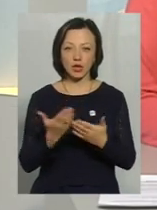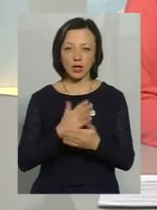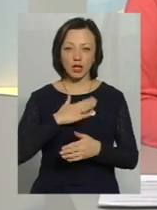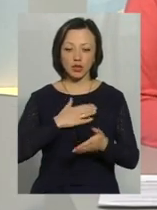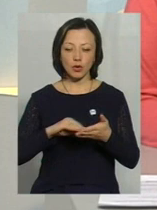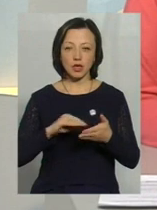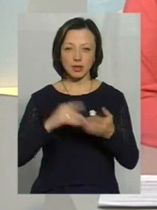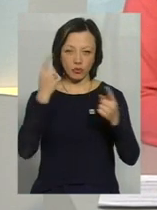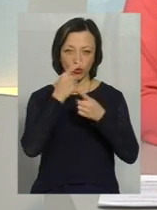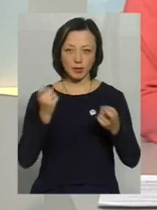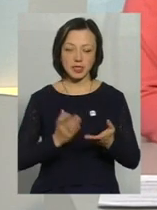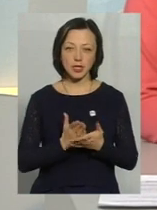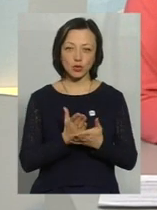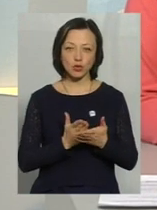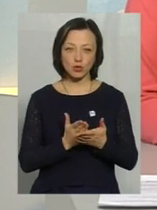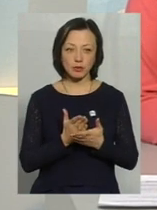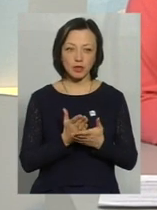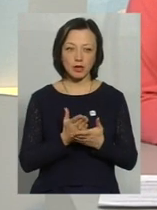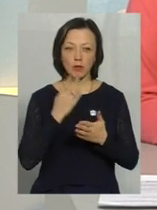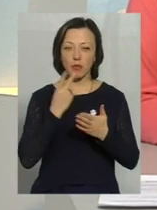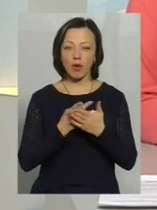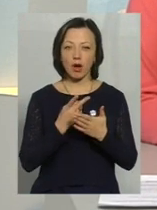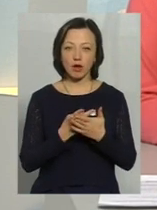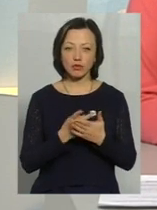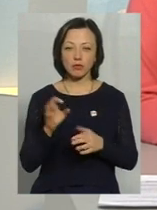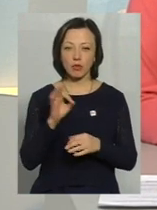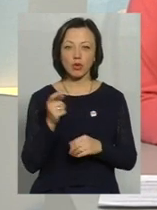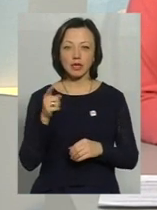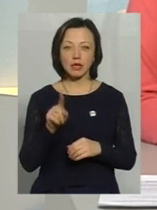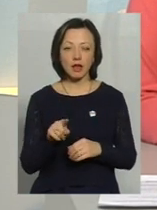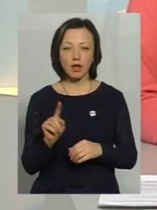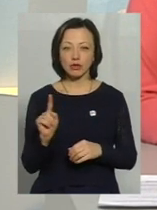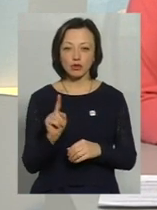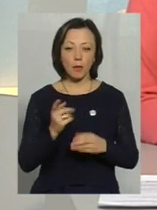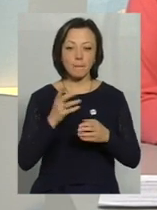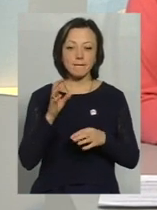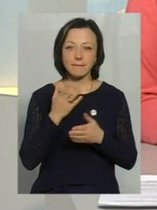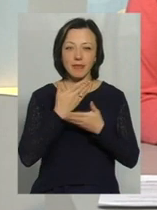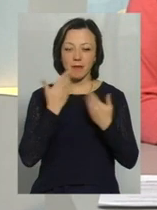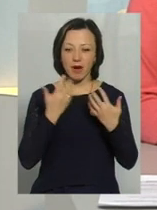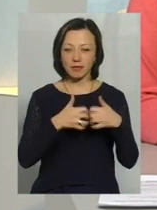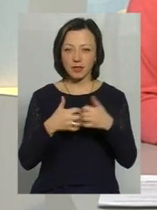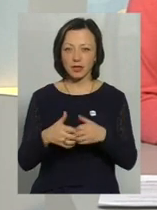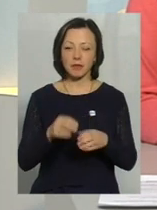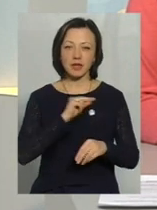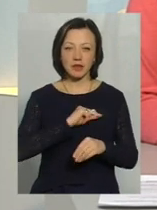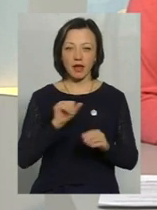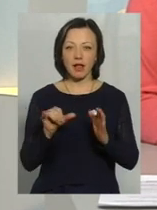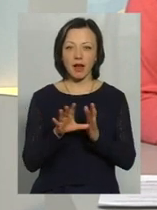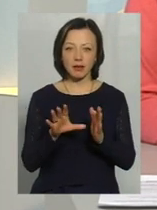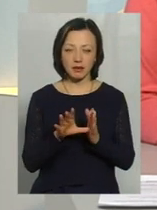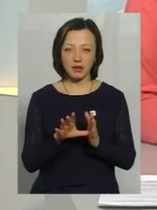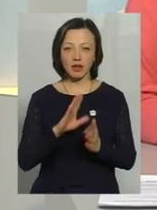Наші колеги з інформаційної служби покажуть про те, що попри відсутність устаткування штату і навіть